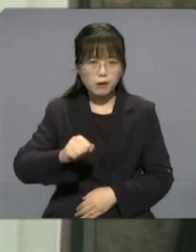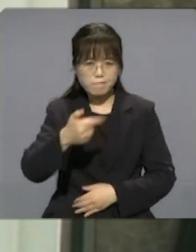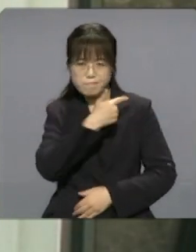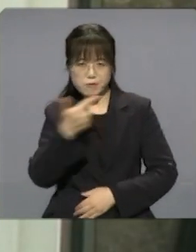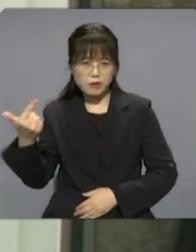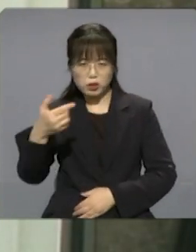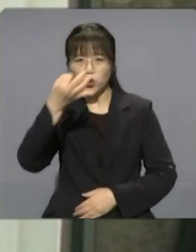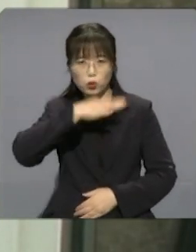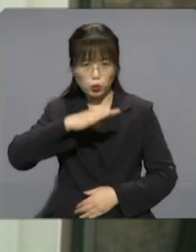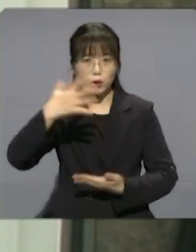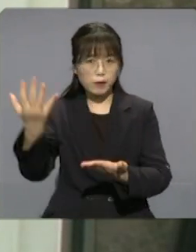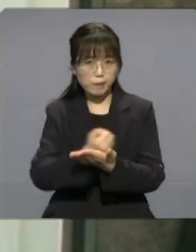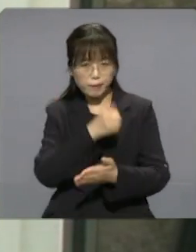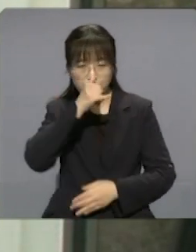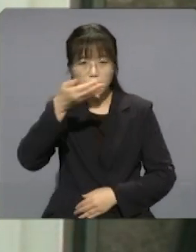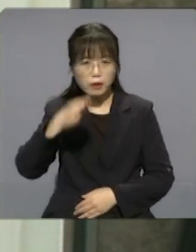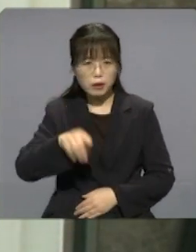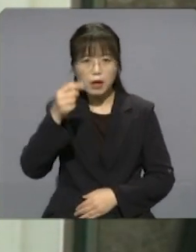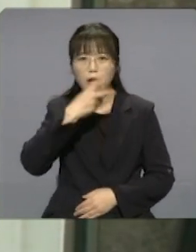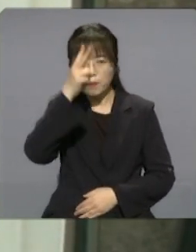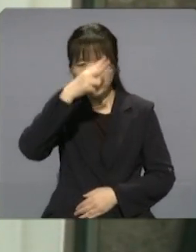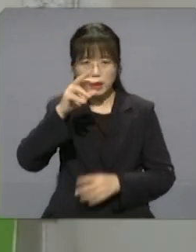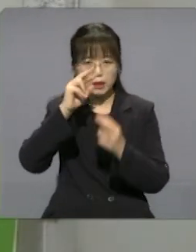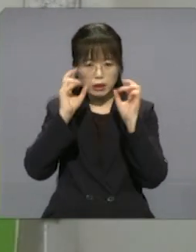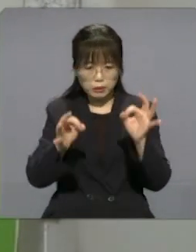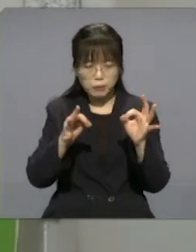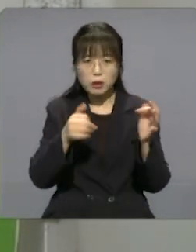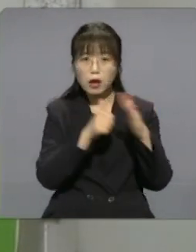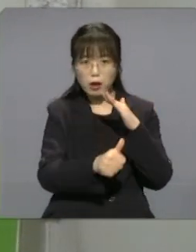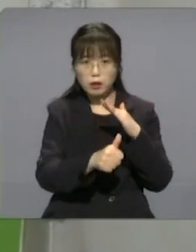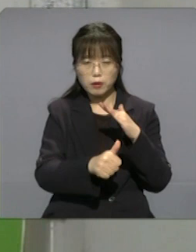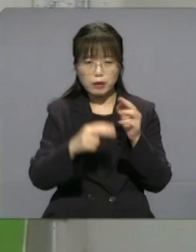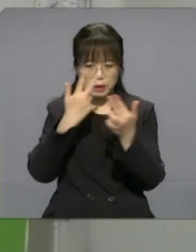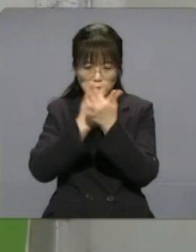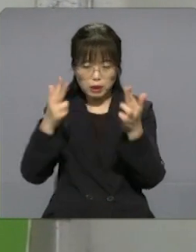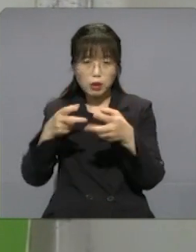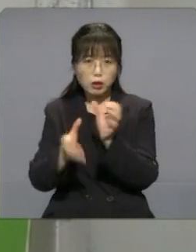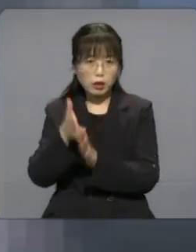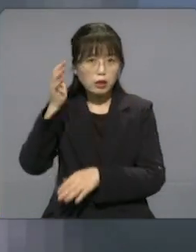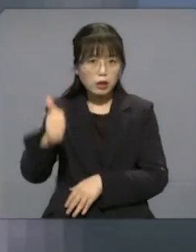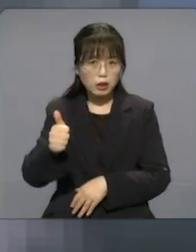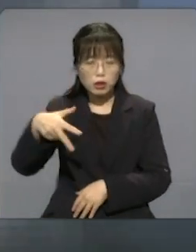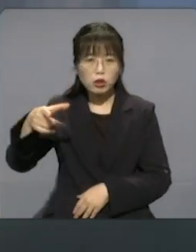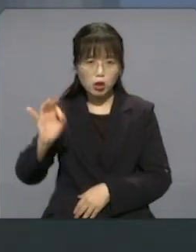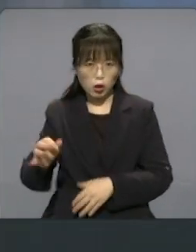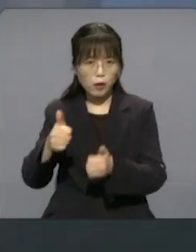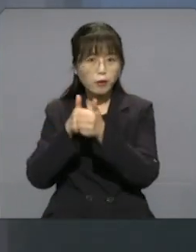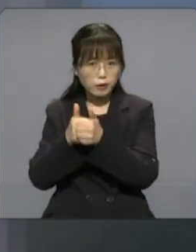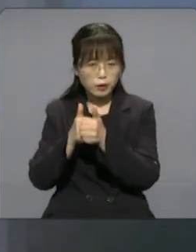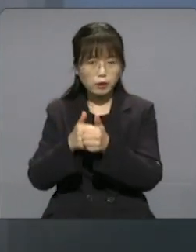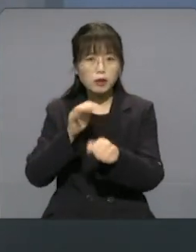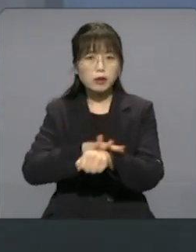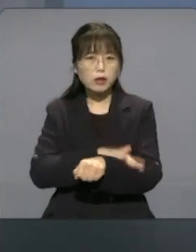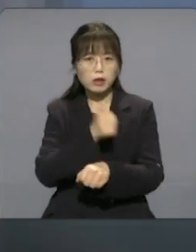막대한 수익을 거뒀는데 검찰은 김 전 대표가 당시 이재명 성남시장과 정진상